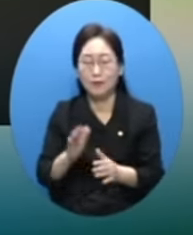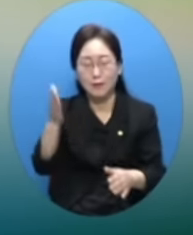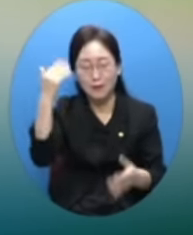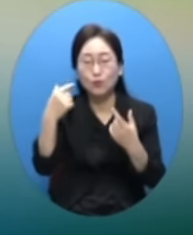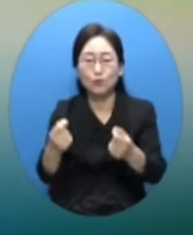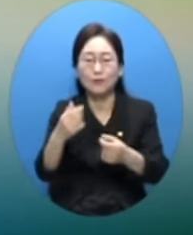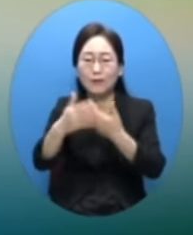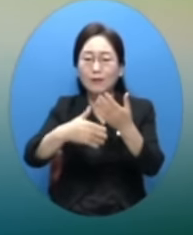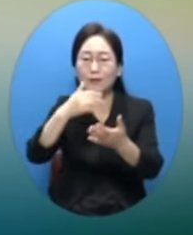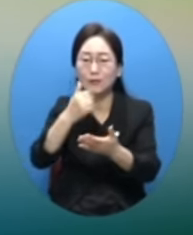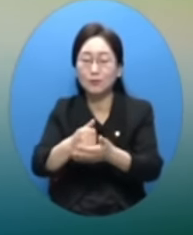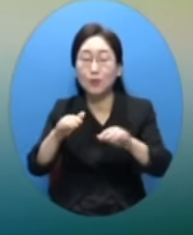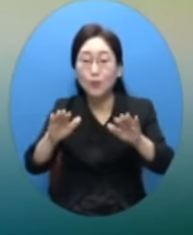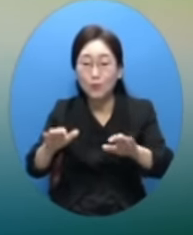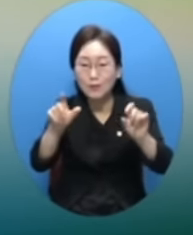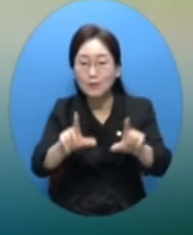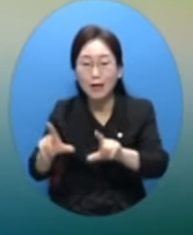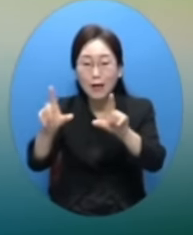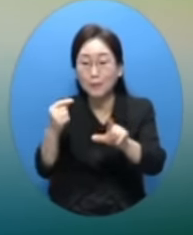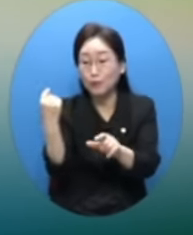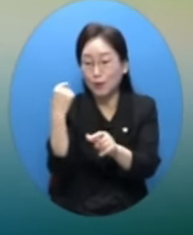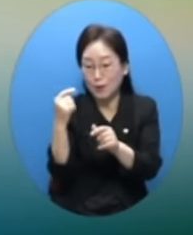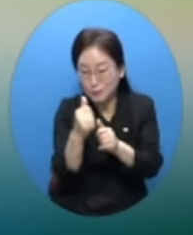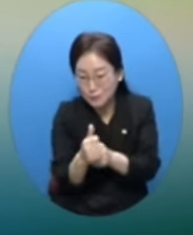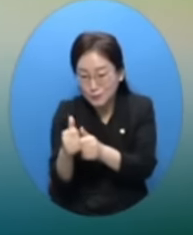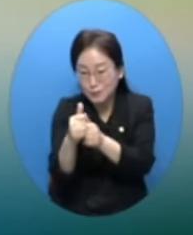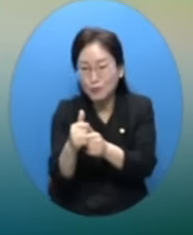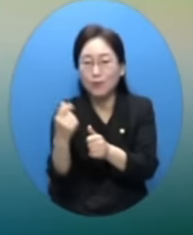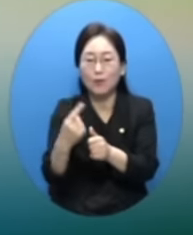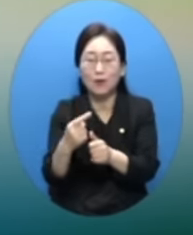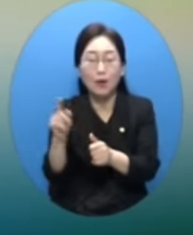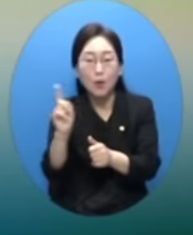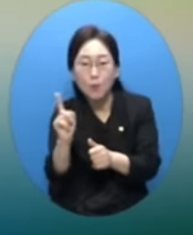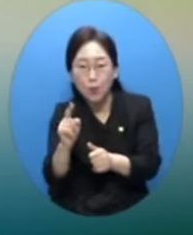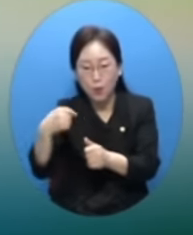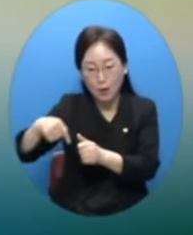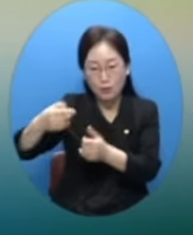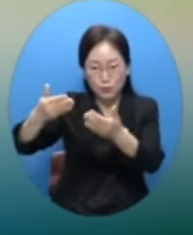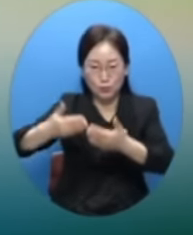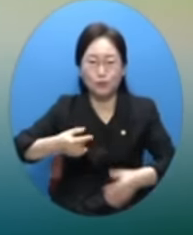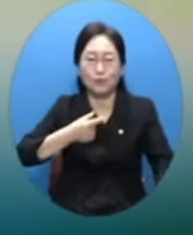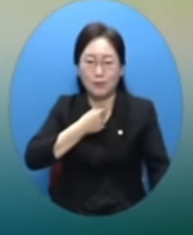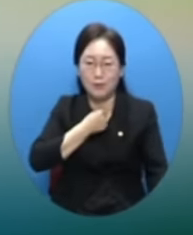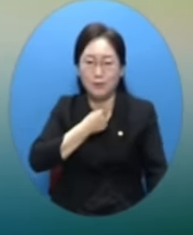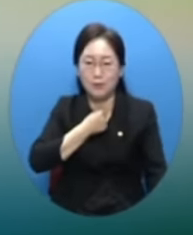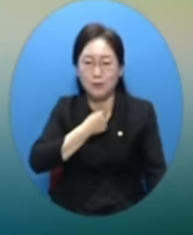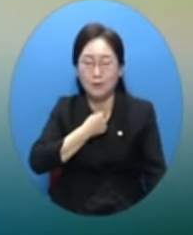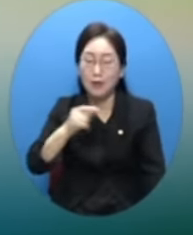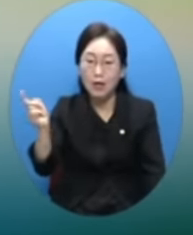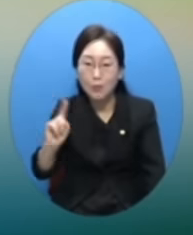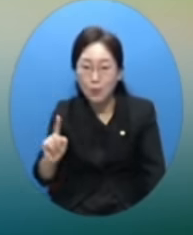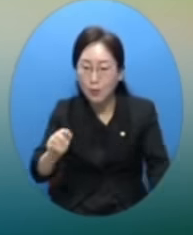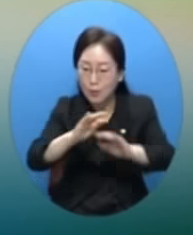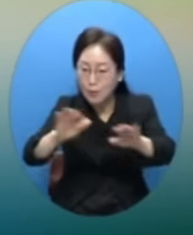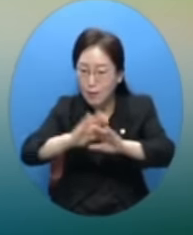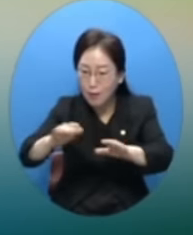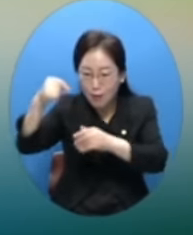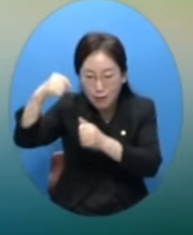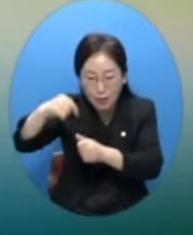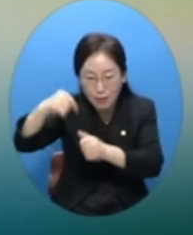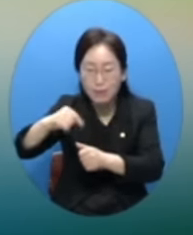하나님은 오늘의 사건 뒤에도 계십니다. 무언가를 가르쳐 주고자 하십니다. 무언가를 해결하라고